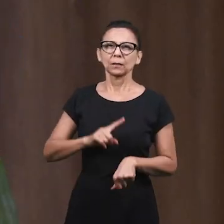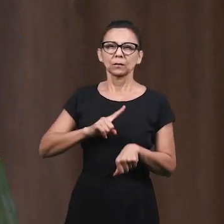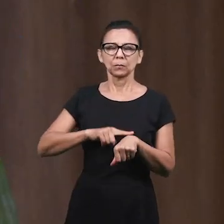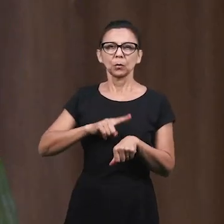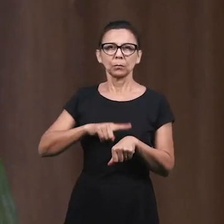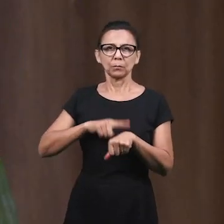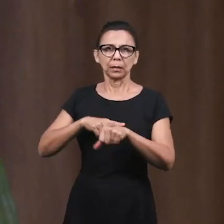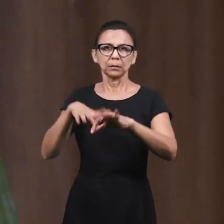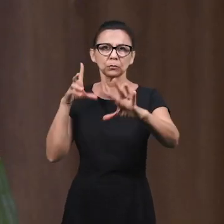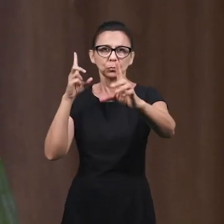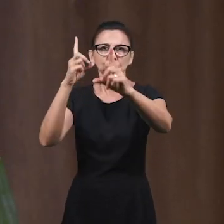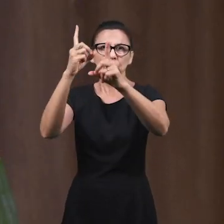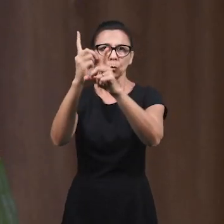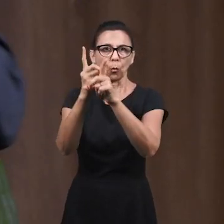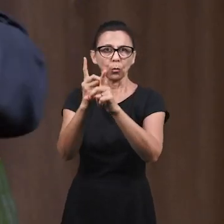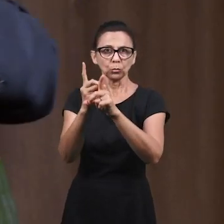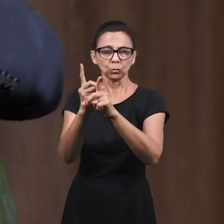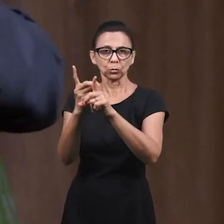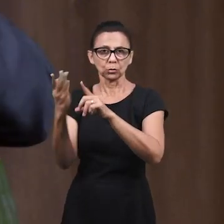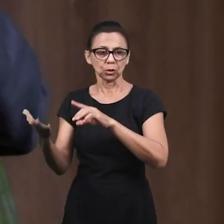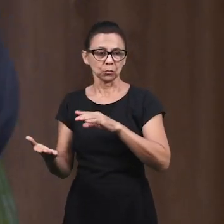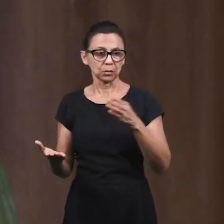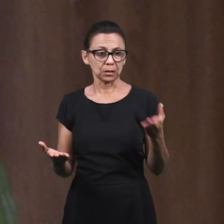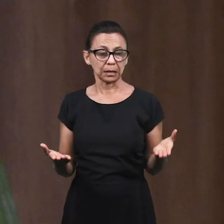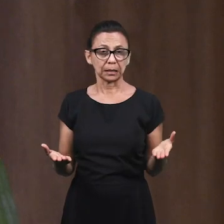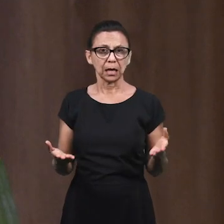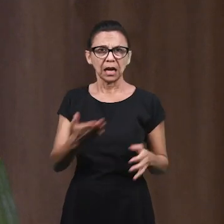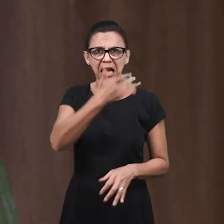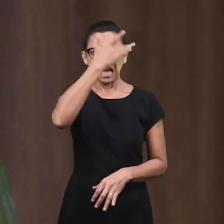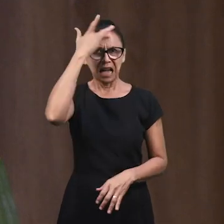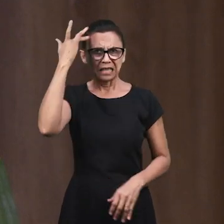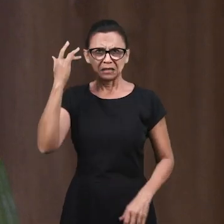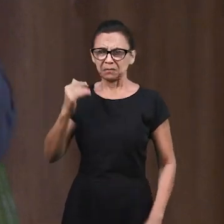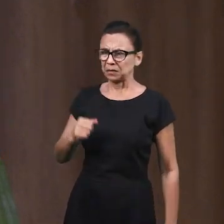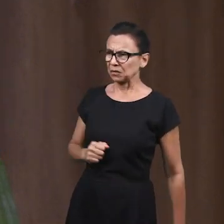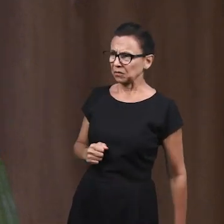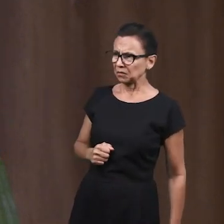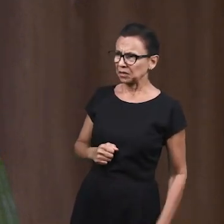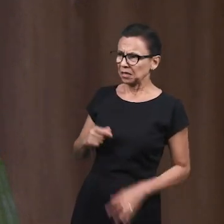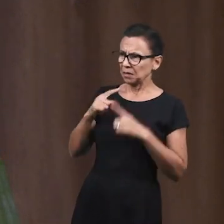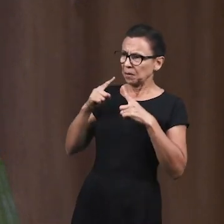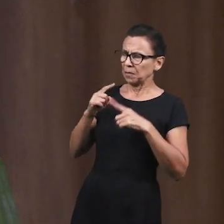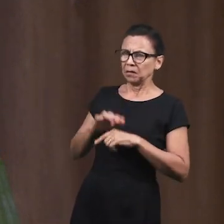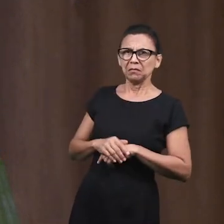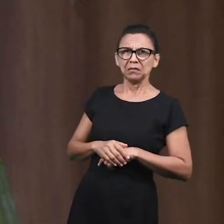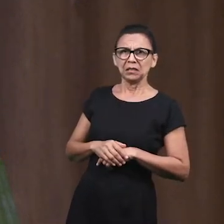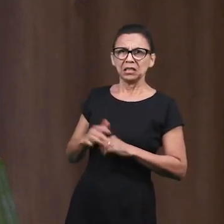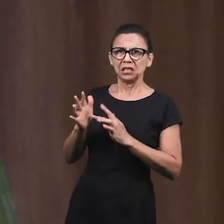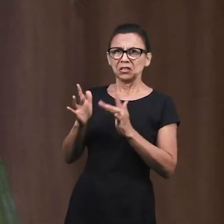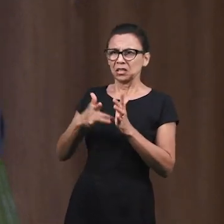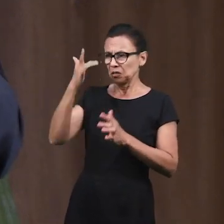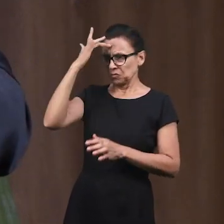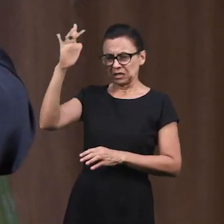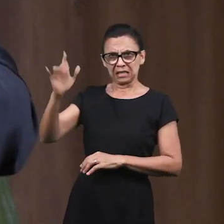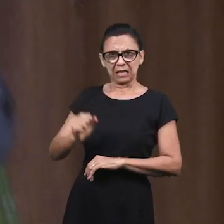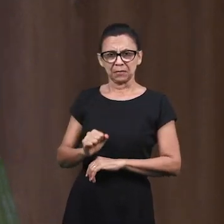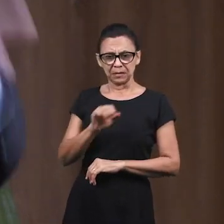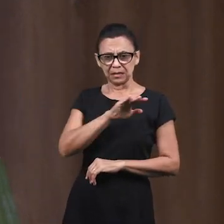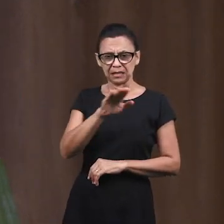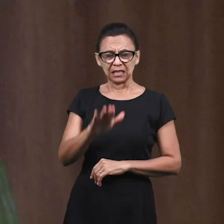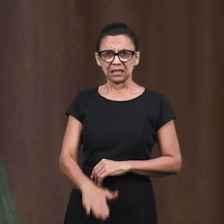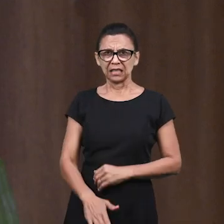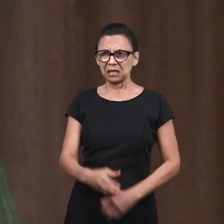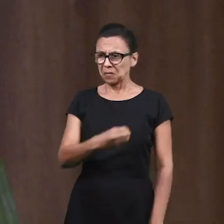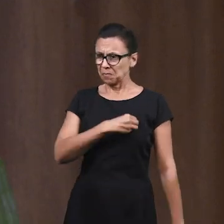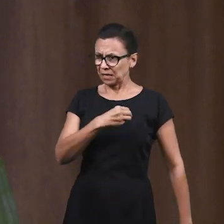rencontre, des personnes ont commencé à murmurer. Est-ce qu'il ne sait pas que Zachée est un pécheur, a une vie erronée? Mais Tem uma